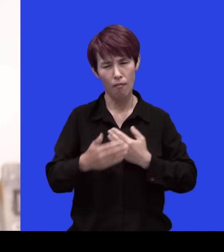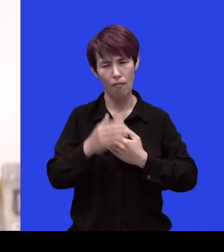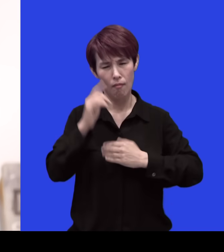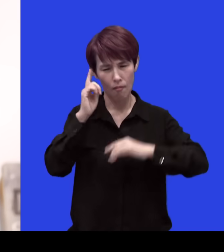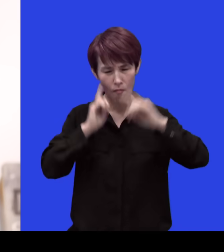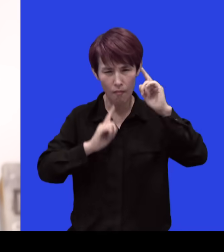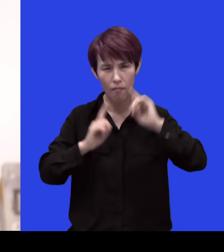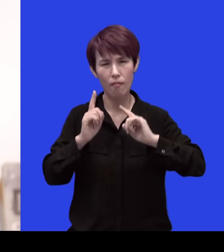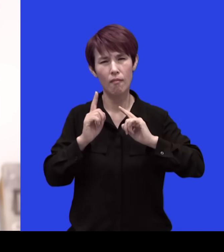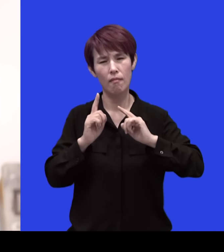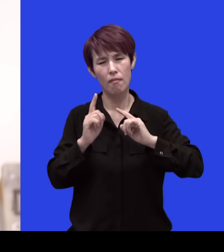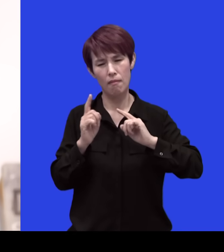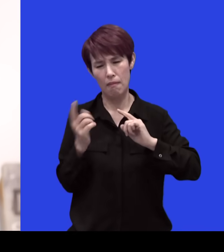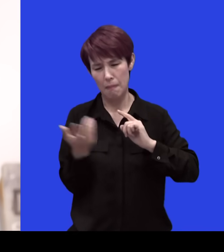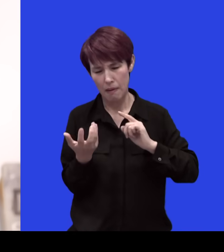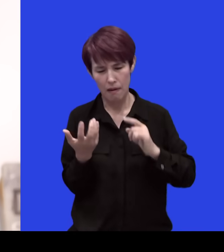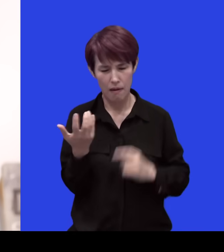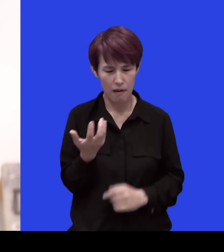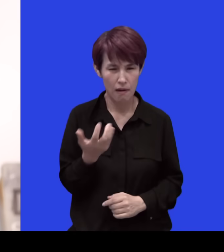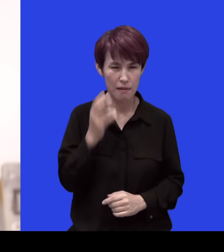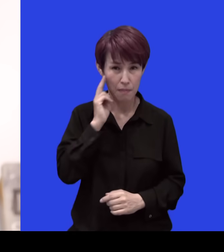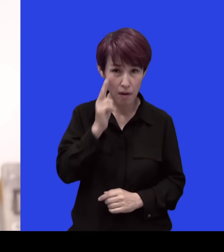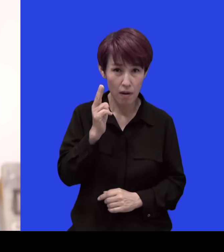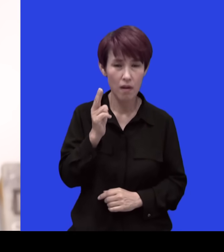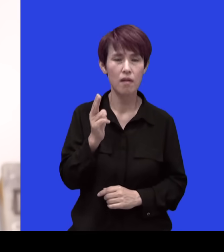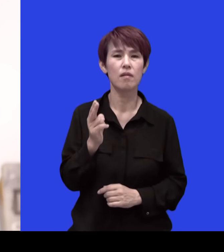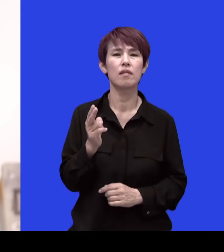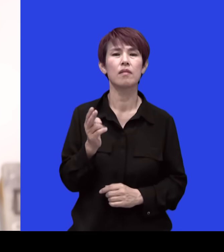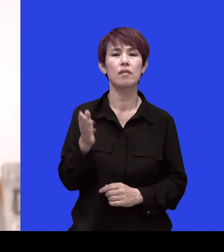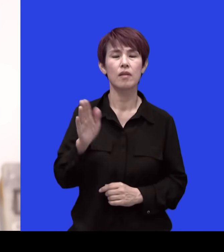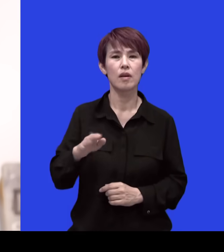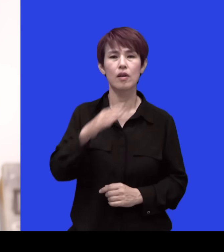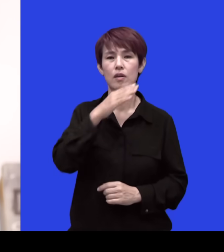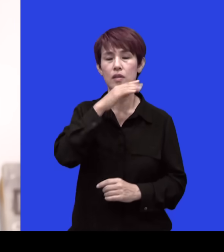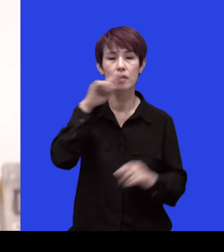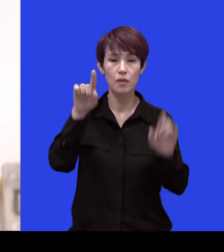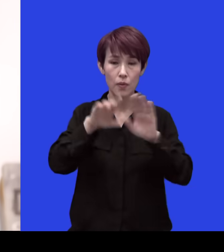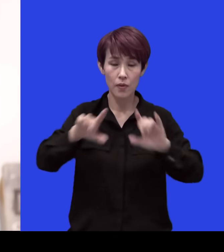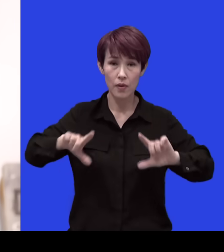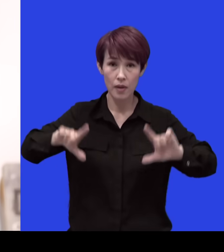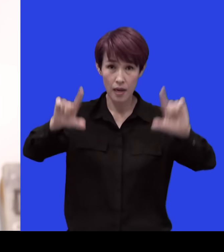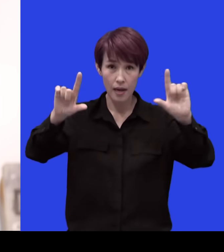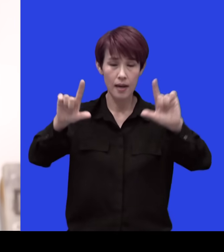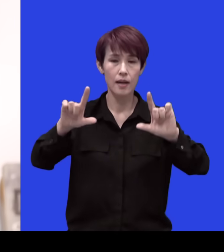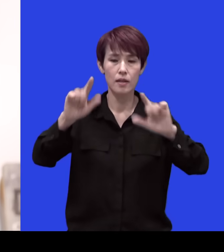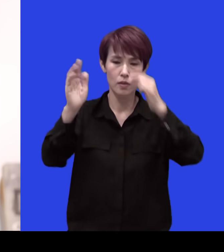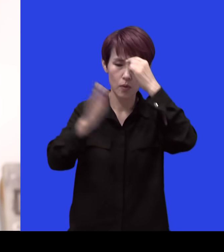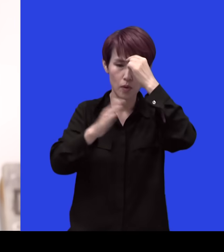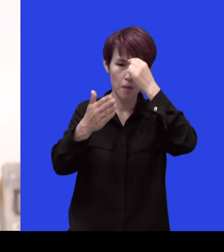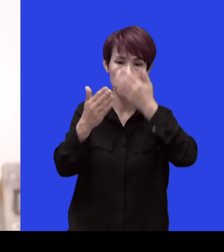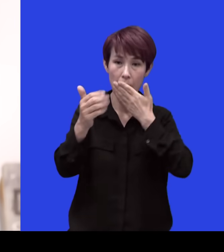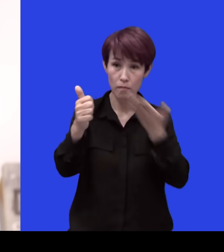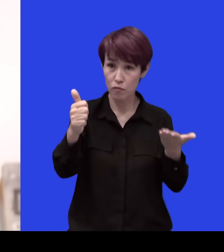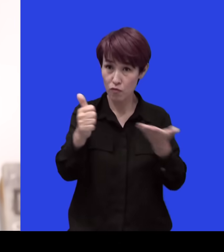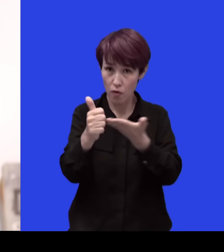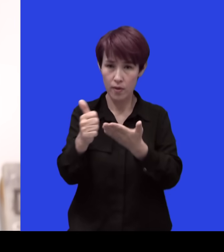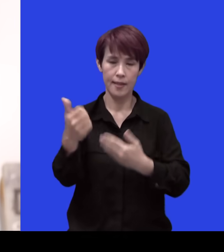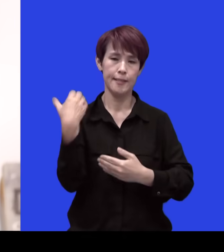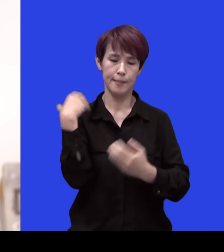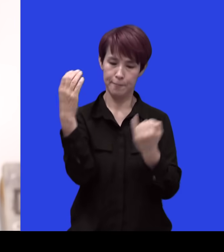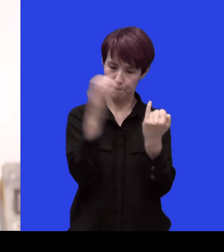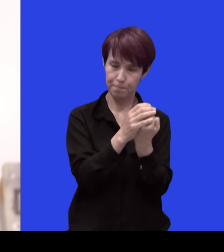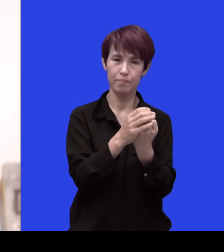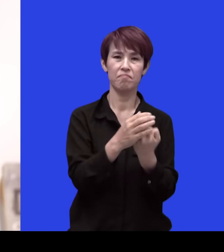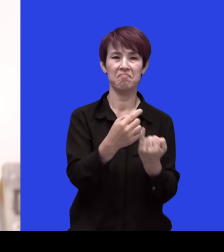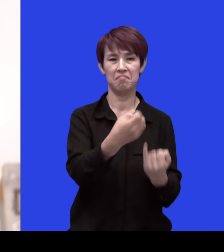되고 예, 예, 그런데 주일날 밥 해주는 거는 예, 자기가 도맡아 하겠다. 예,